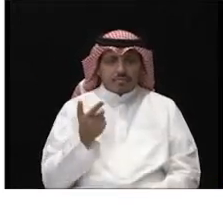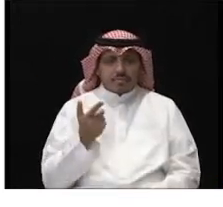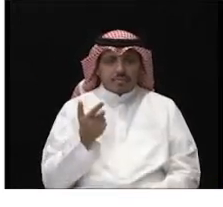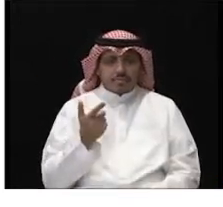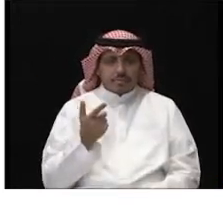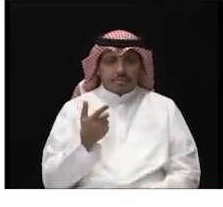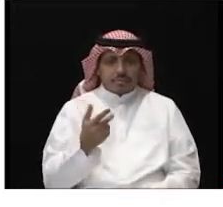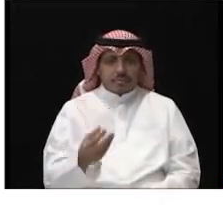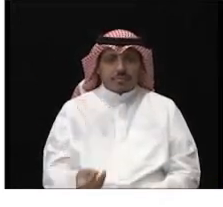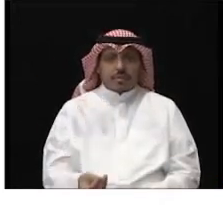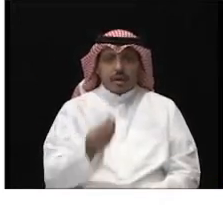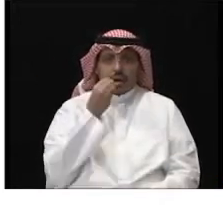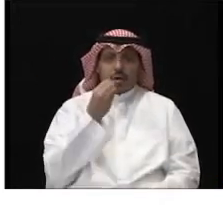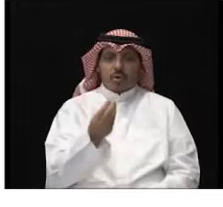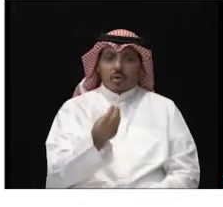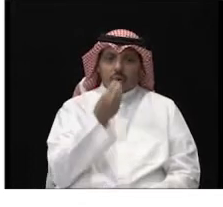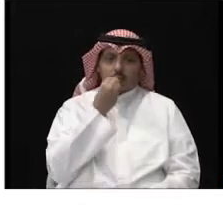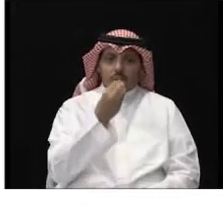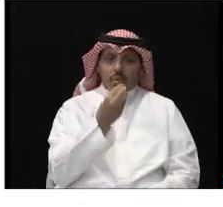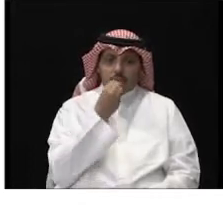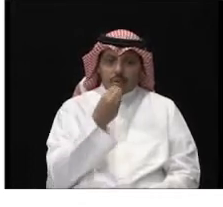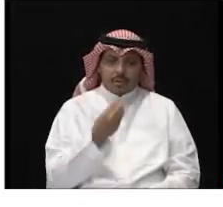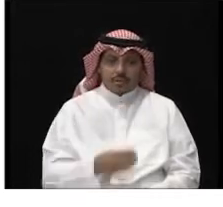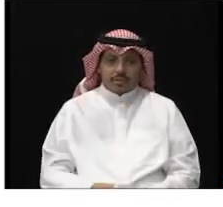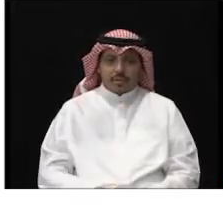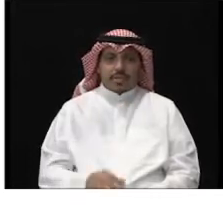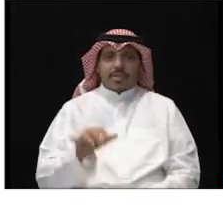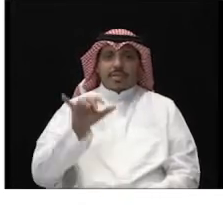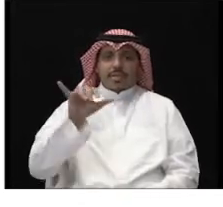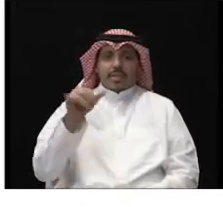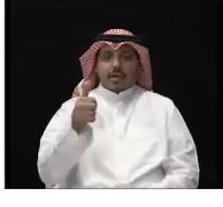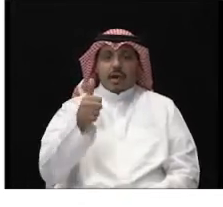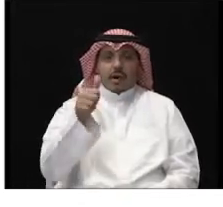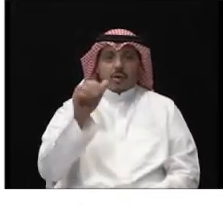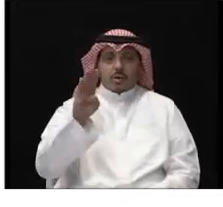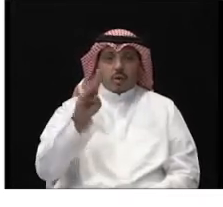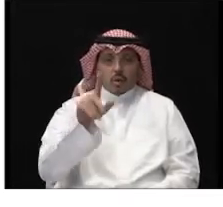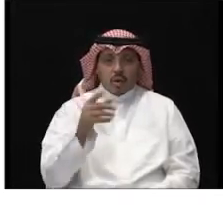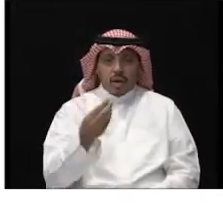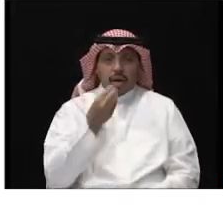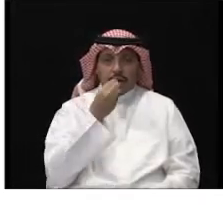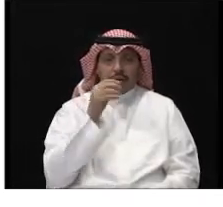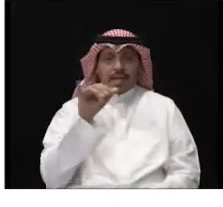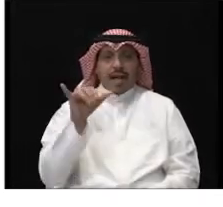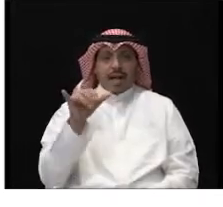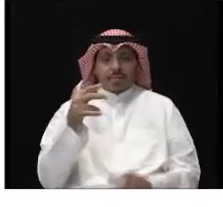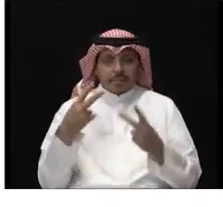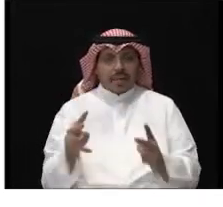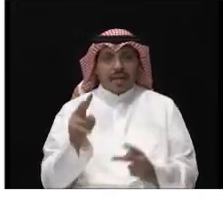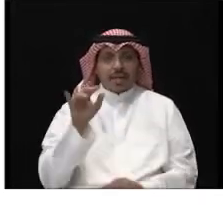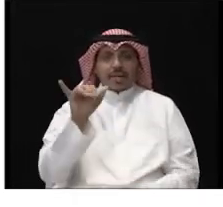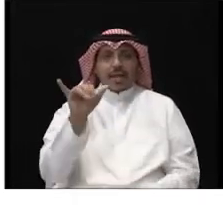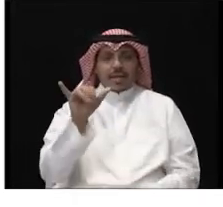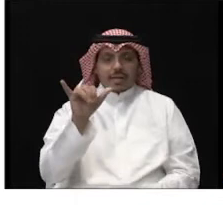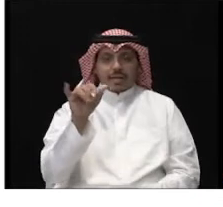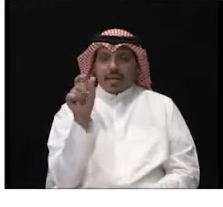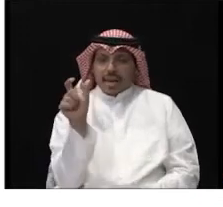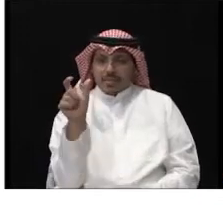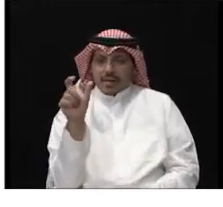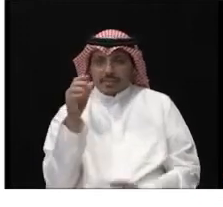يأكل، أحسنتم، يأكل، يأكل، أحسنتم. إذا لابد أن نربط الآن الفعل